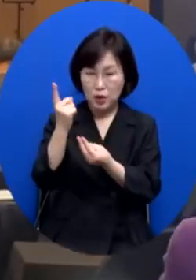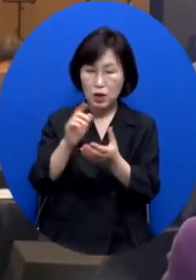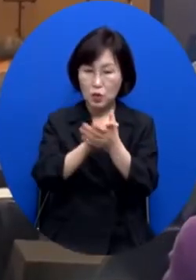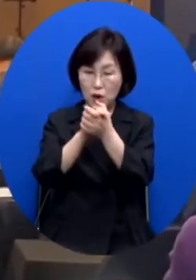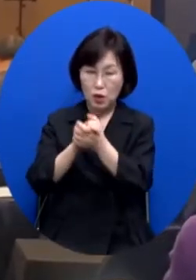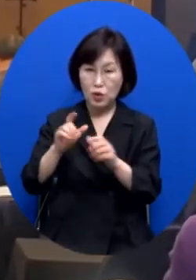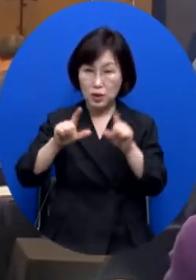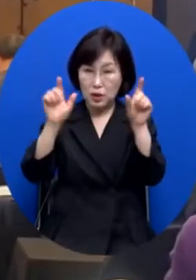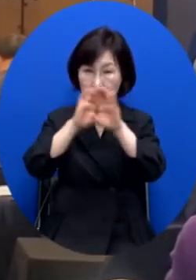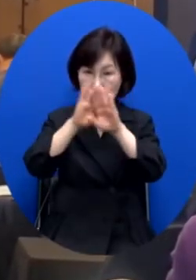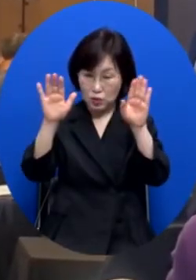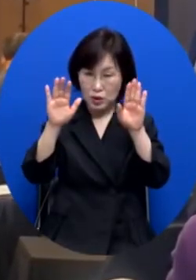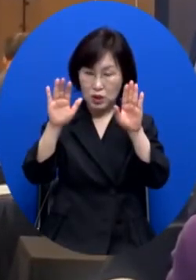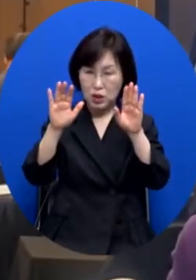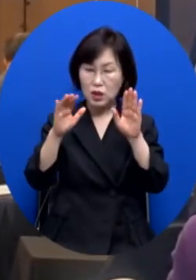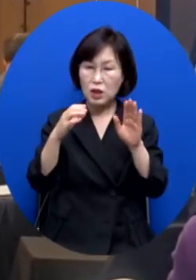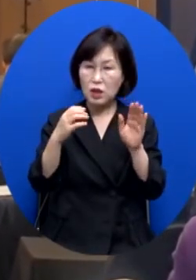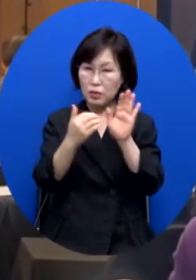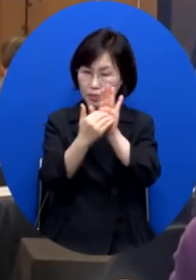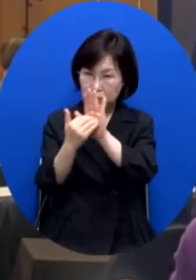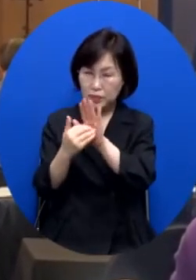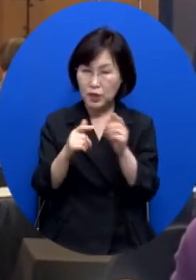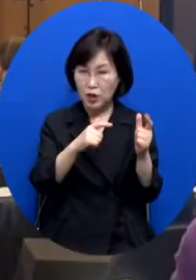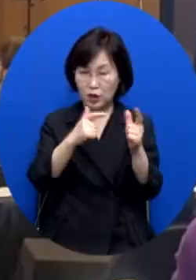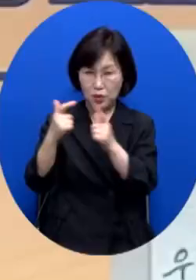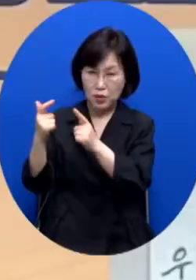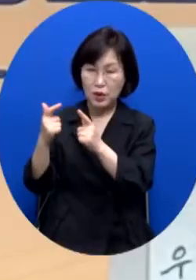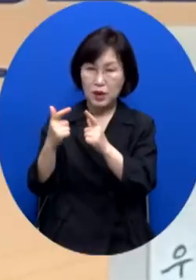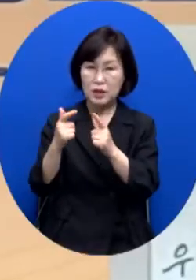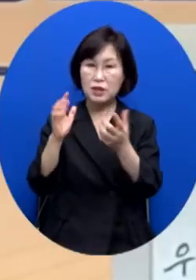기후위기, 사회정의, 다음 세대 양성 등에 대한